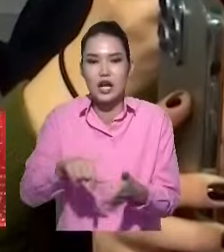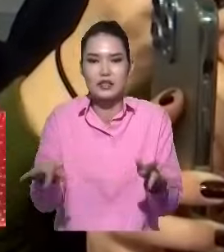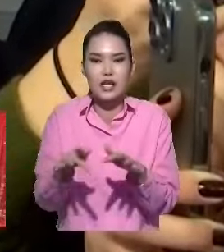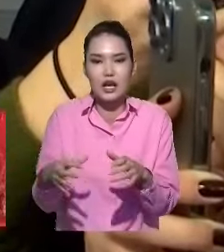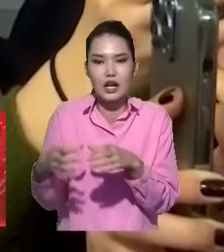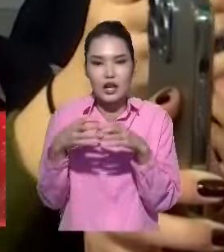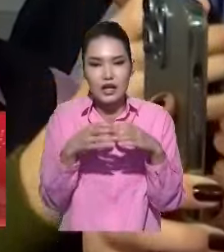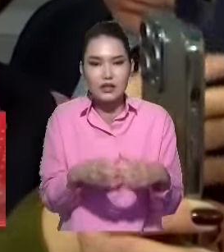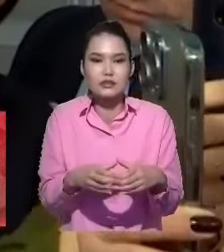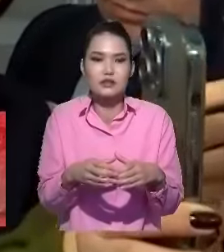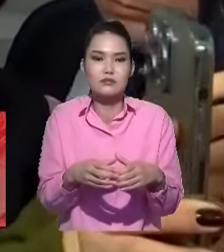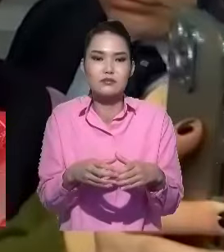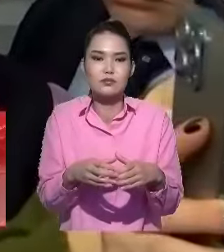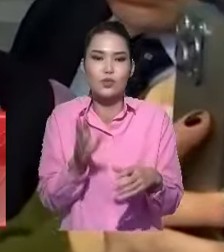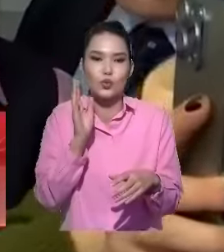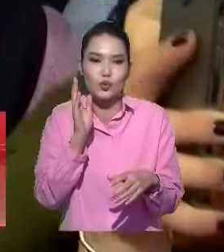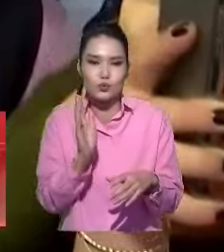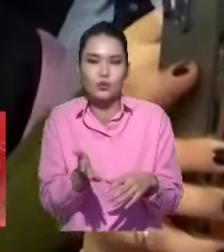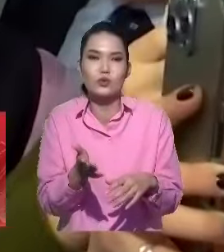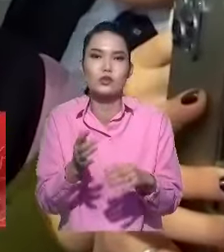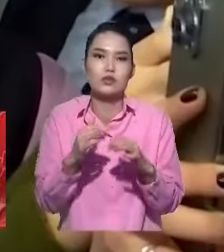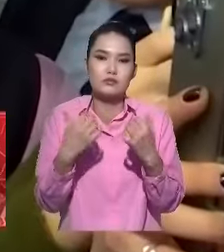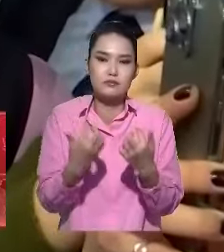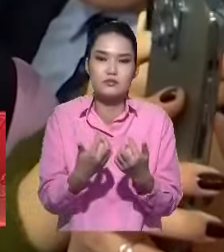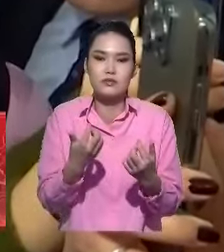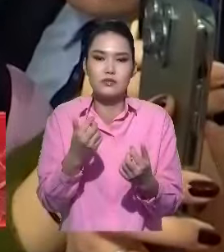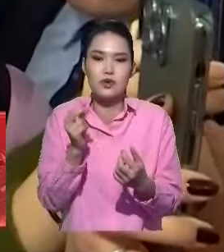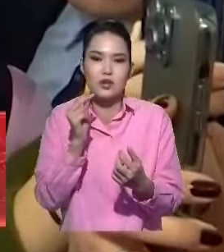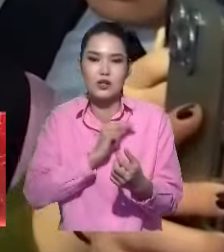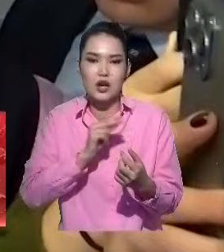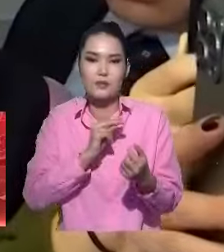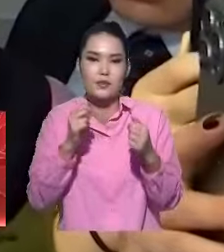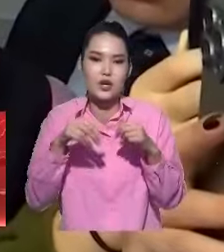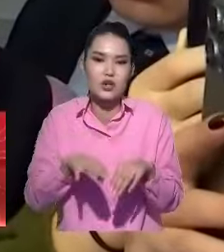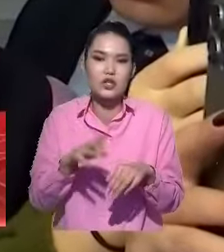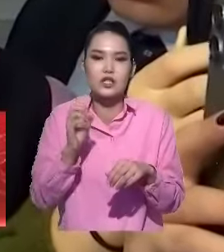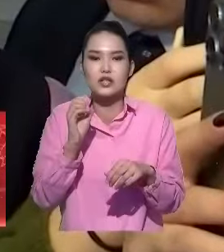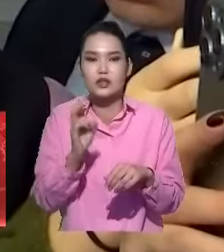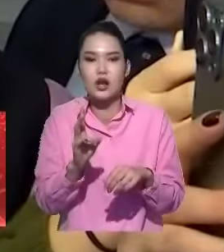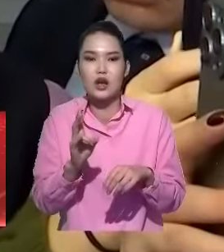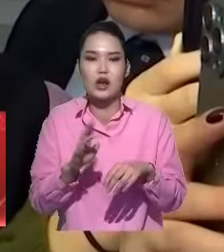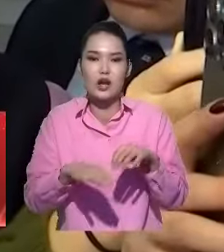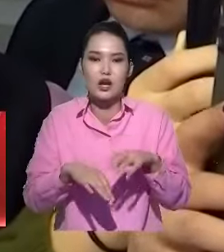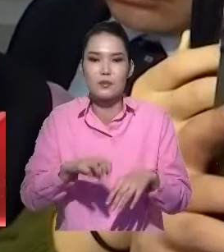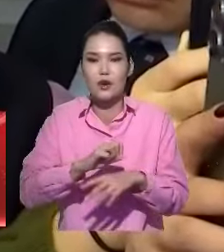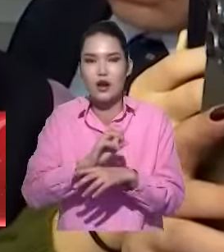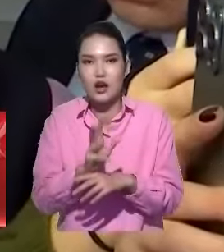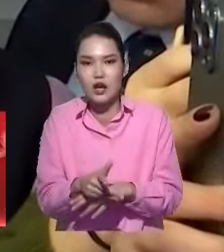которые, работники которой погибли, да, они приложили все усилия, сделали все возможное и невозможное и делают.